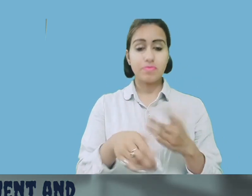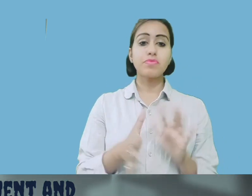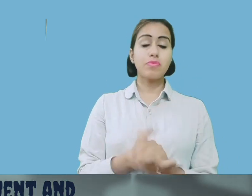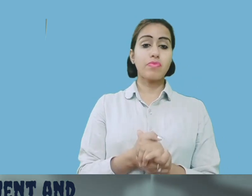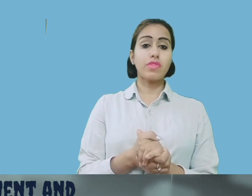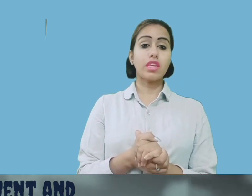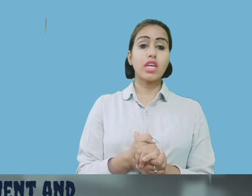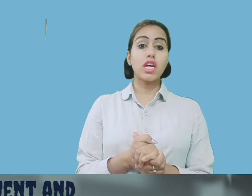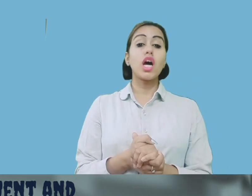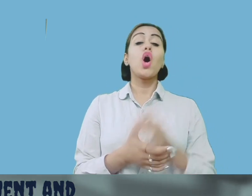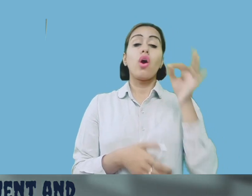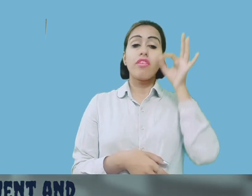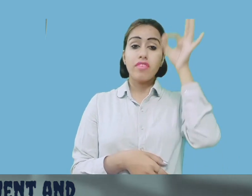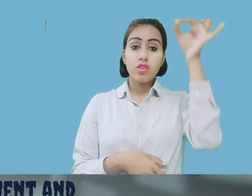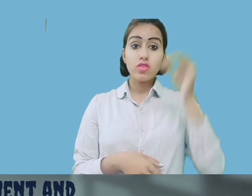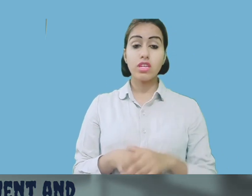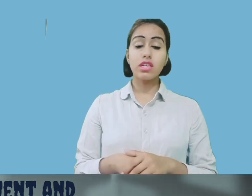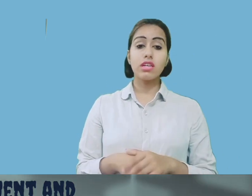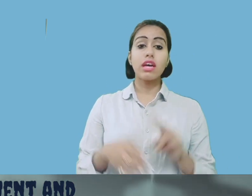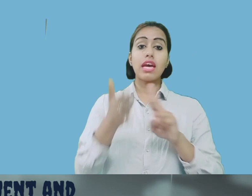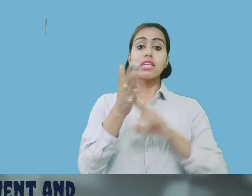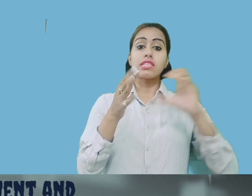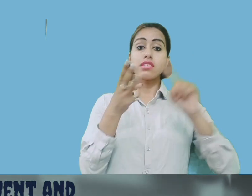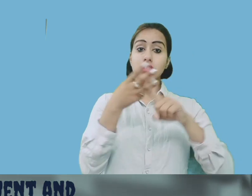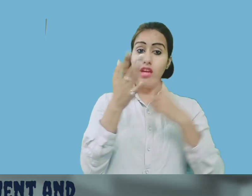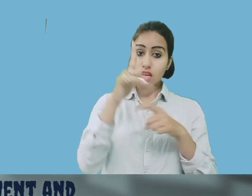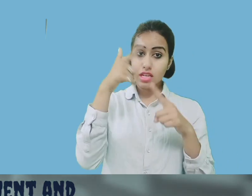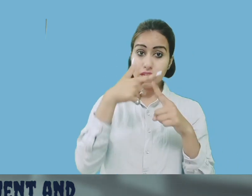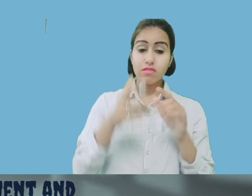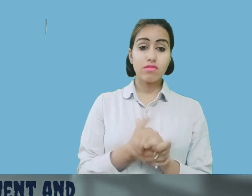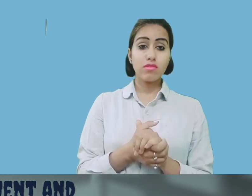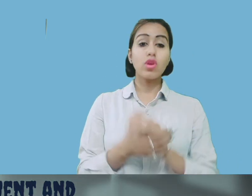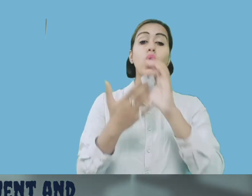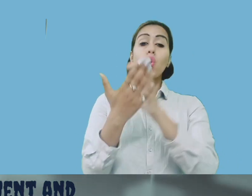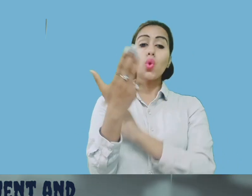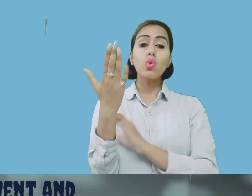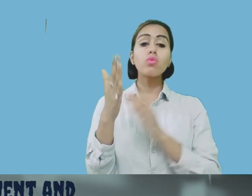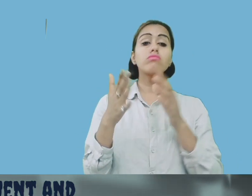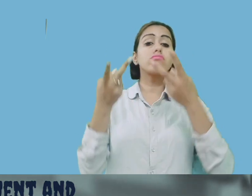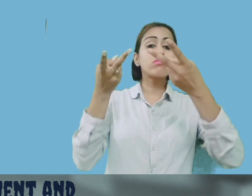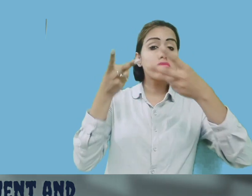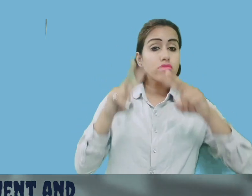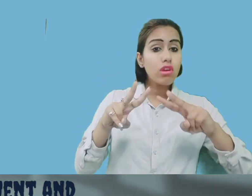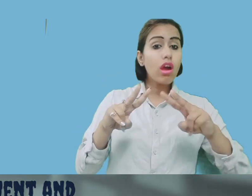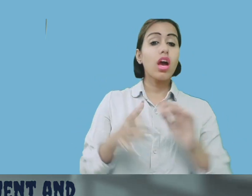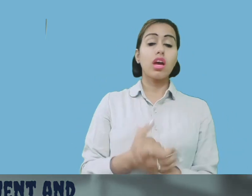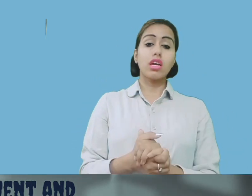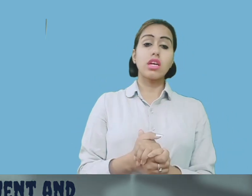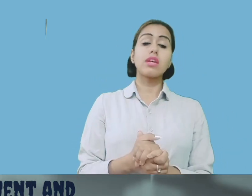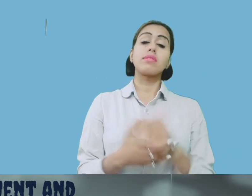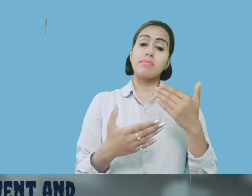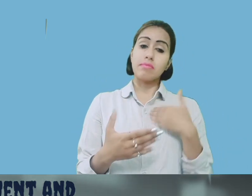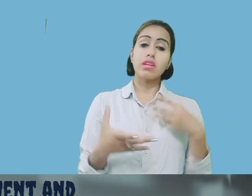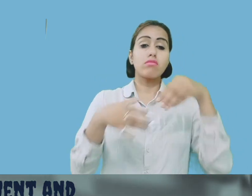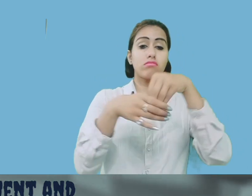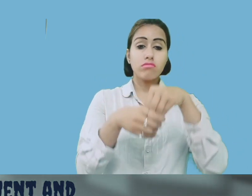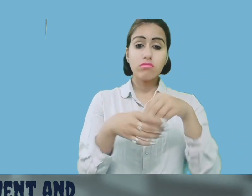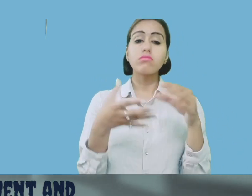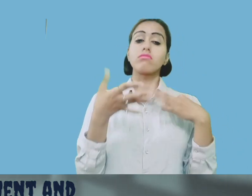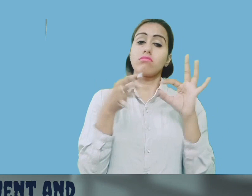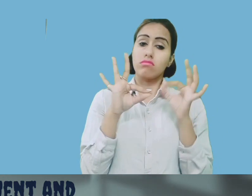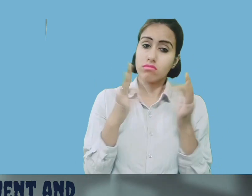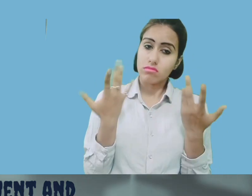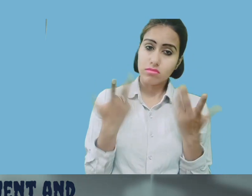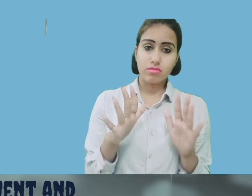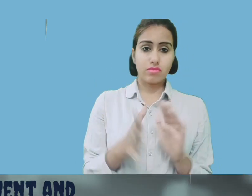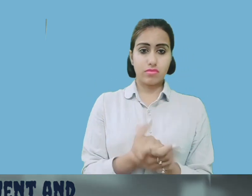मैंने कई बारी कैमरे के सामने भी किए हैं और कुछ चीज़ें हमने डेफ टीचर्स के साथ में इंटरप्रिटेशन किया हुआ है। और कई हमारे शहर